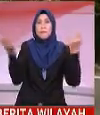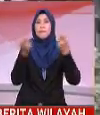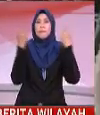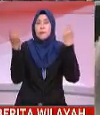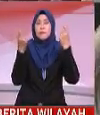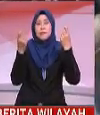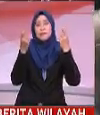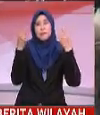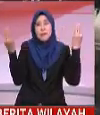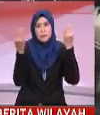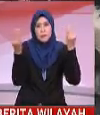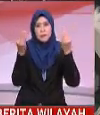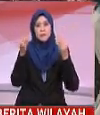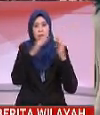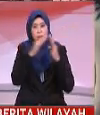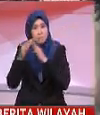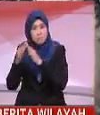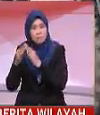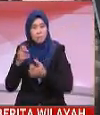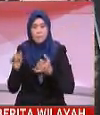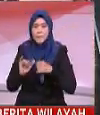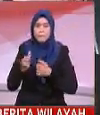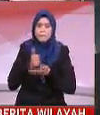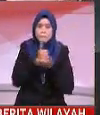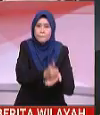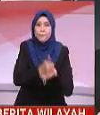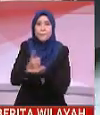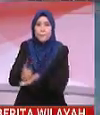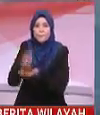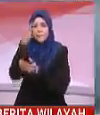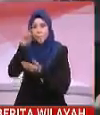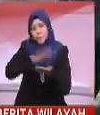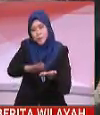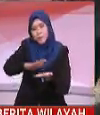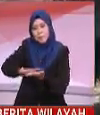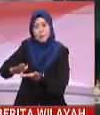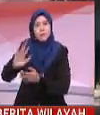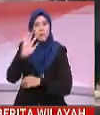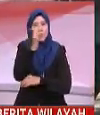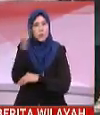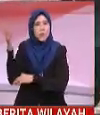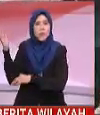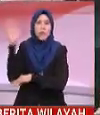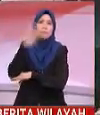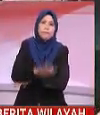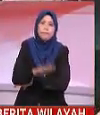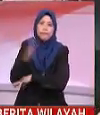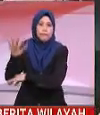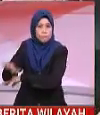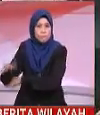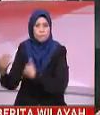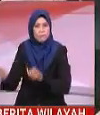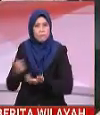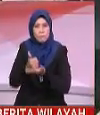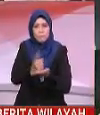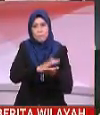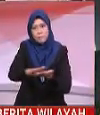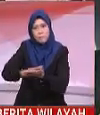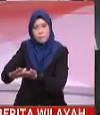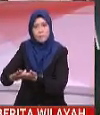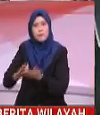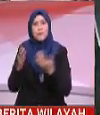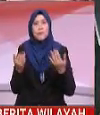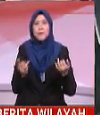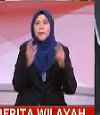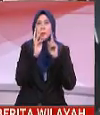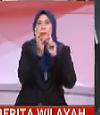Flora Sdn Bhd juga turun padang menjalankan operasi membersihkan pokok yang tumbang. Sementara itu, Jabatan